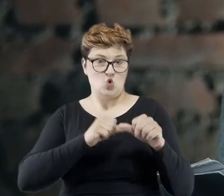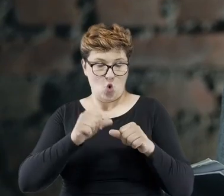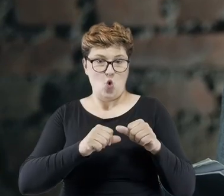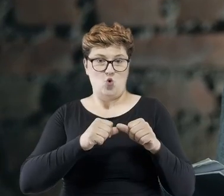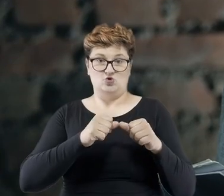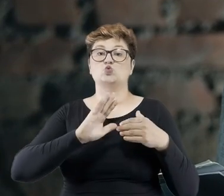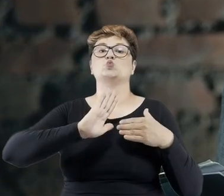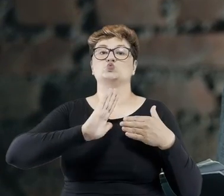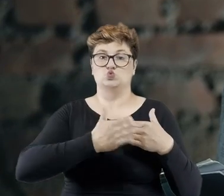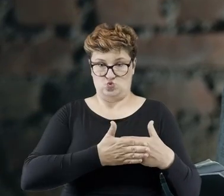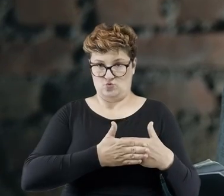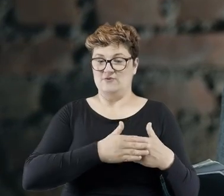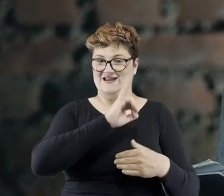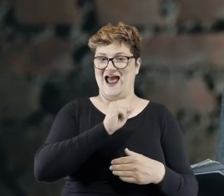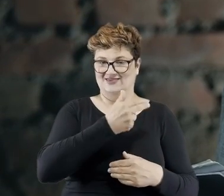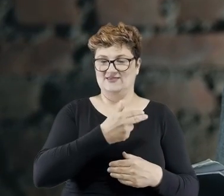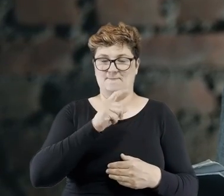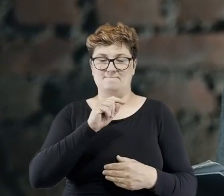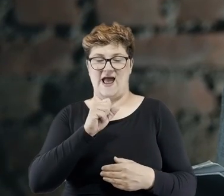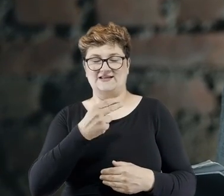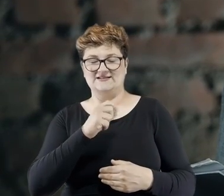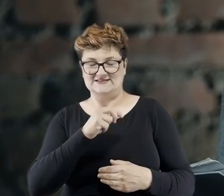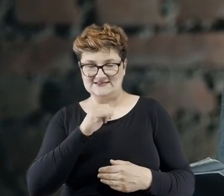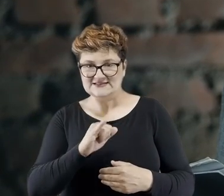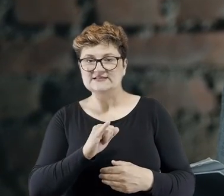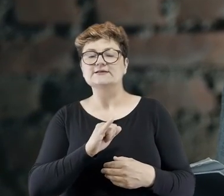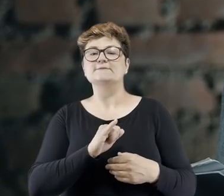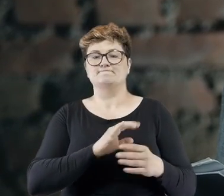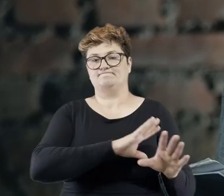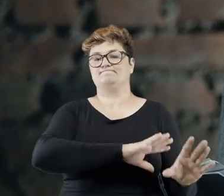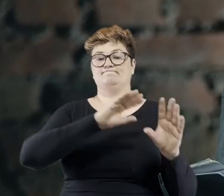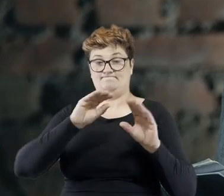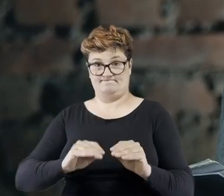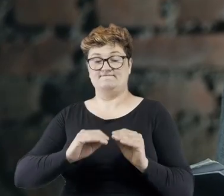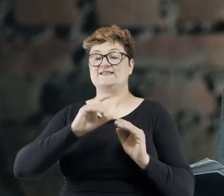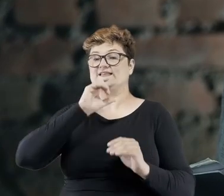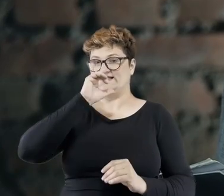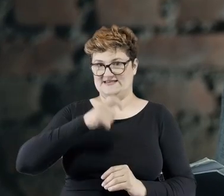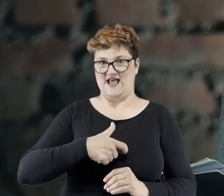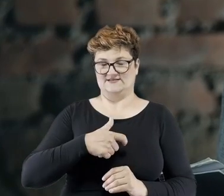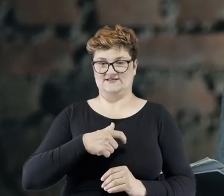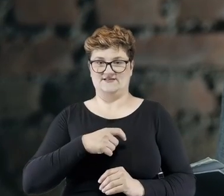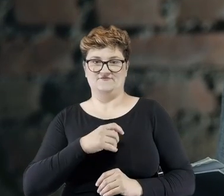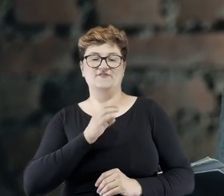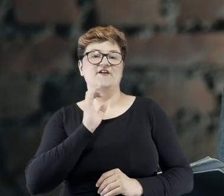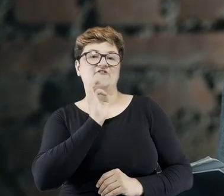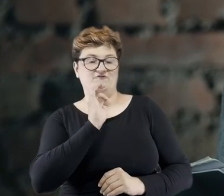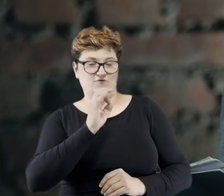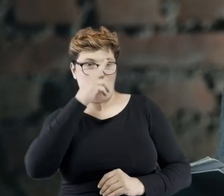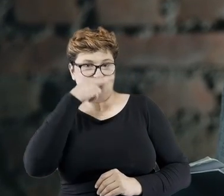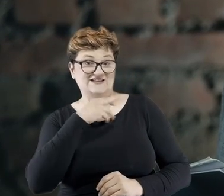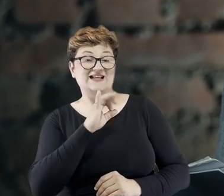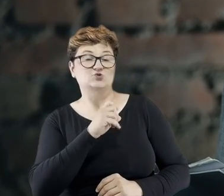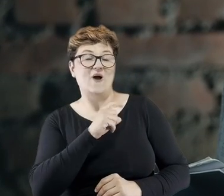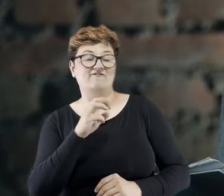1923 roku, po wyjściu za mąż właśnie za Jana Panińskiego, osiedliła się w Gdańsku. Sprowadził ją tutaj ojciec